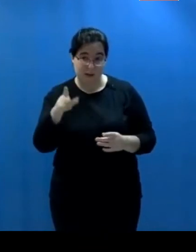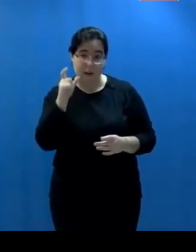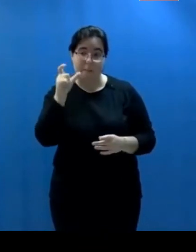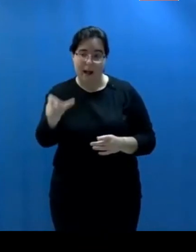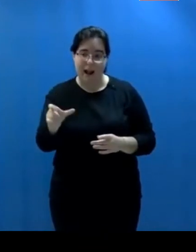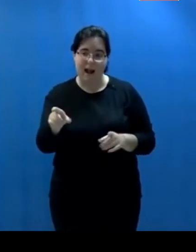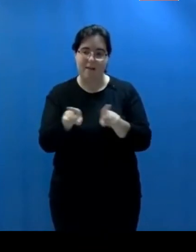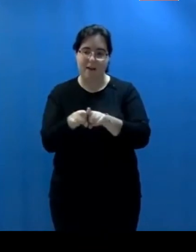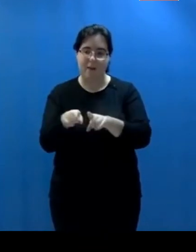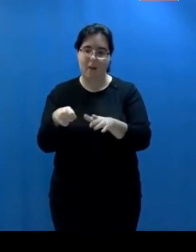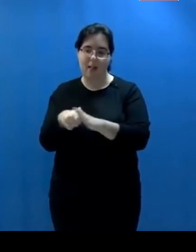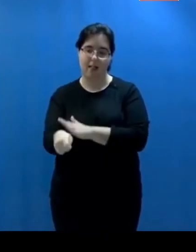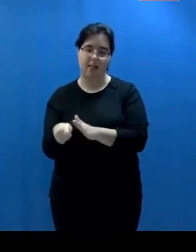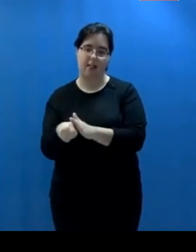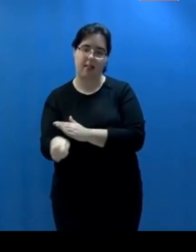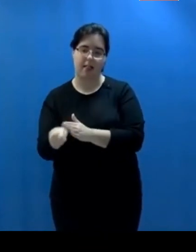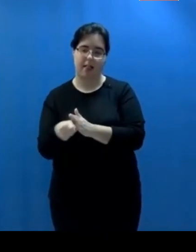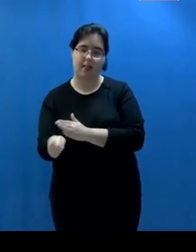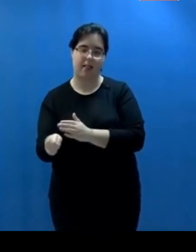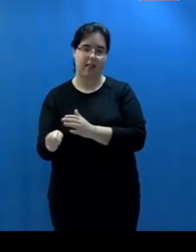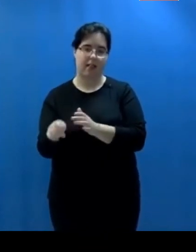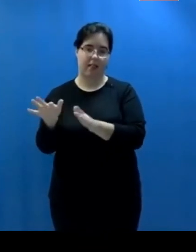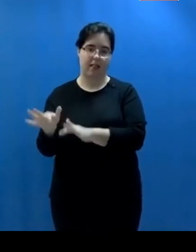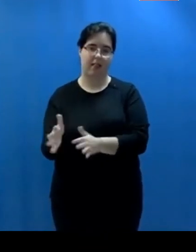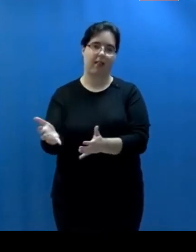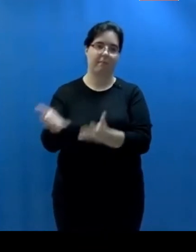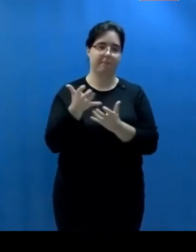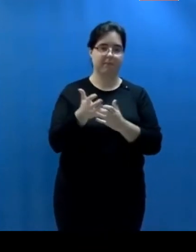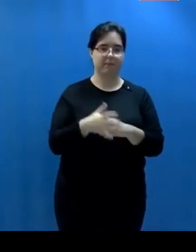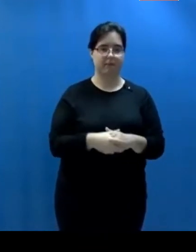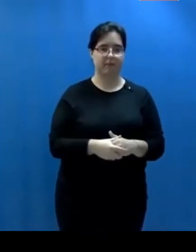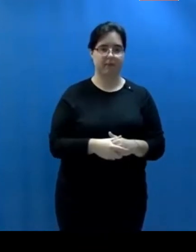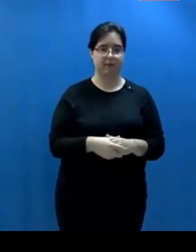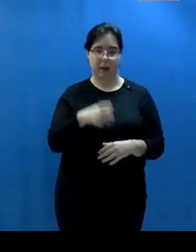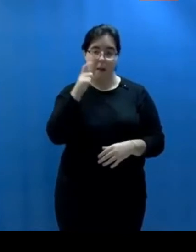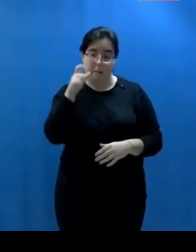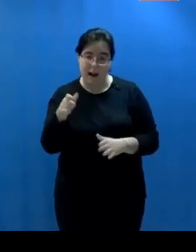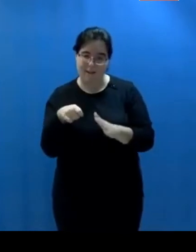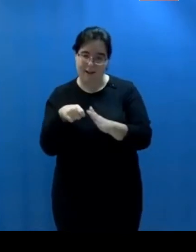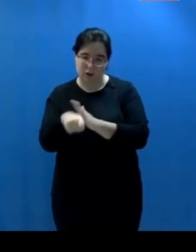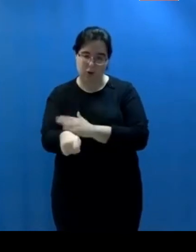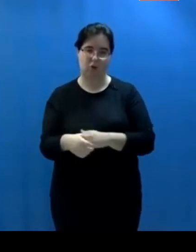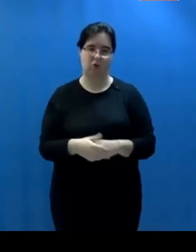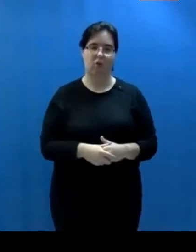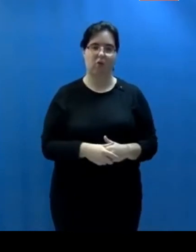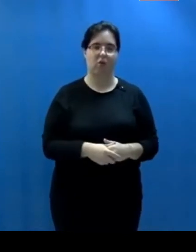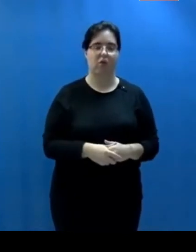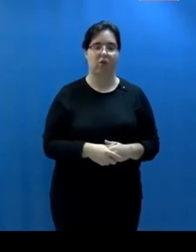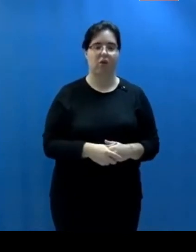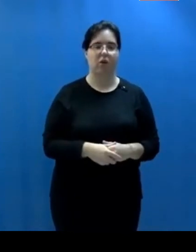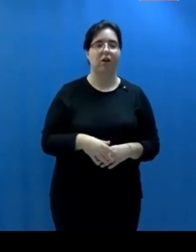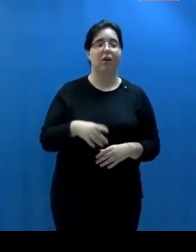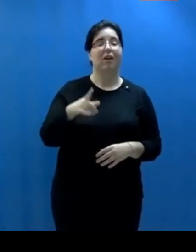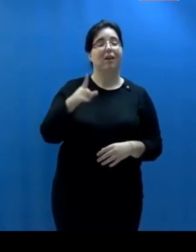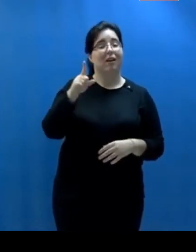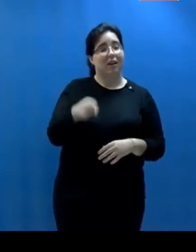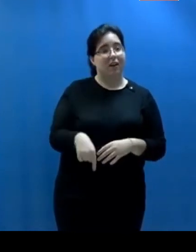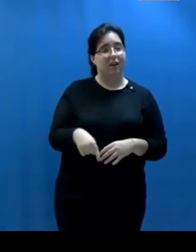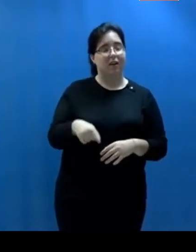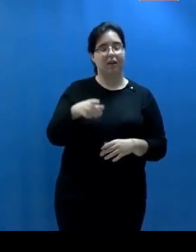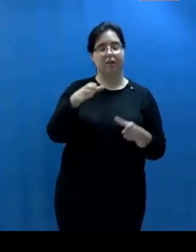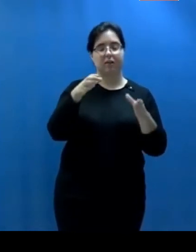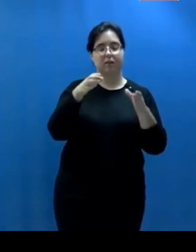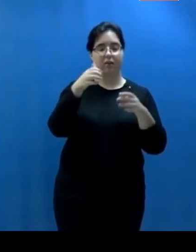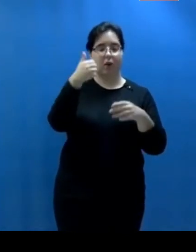extorsionar. Sap quina paraula li parla? Extorsionar, senyora Carrasco. I després que el senyor Pablo Crespo ho